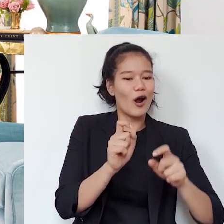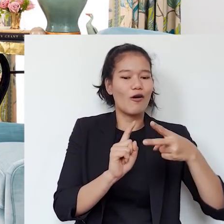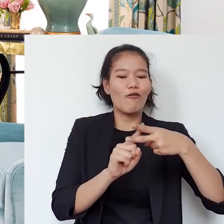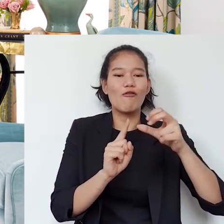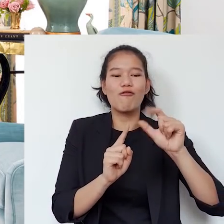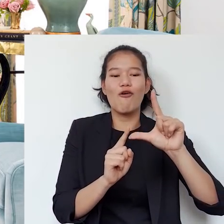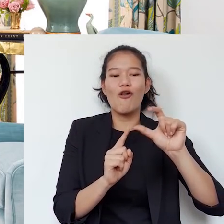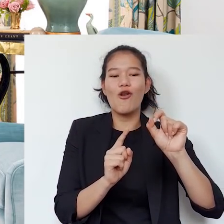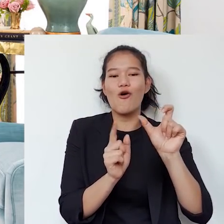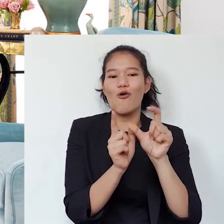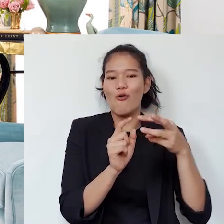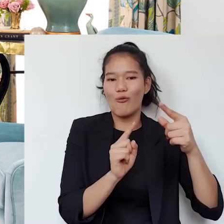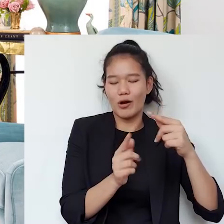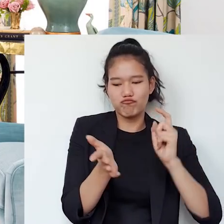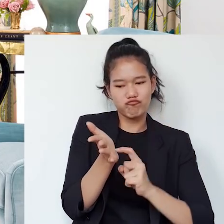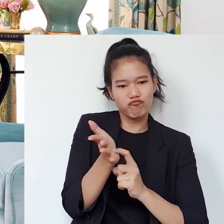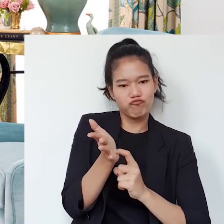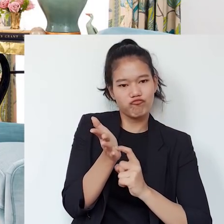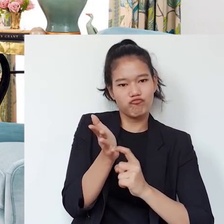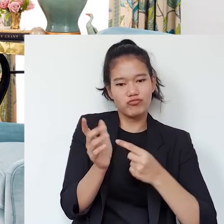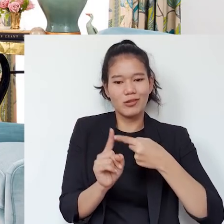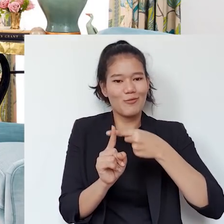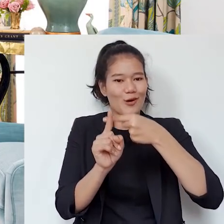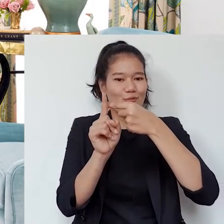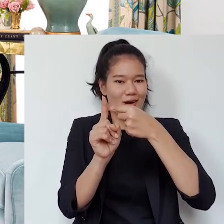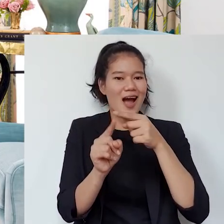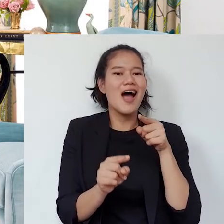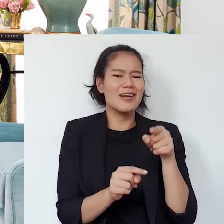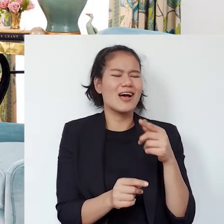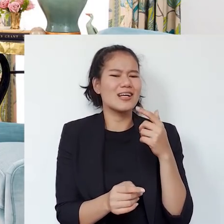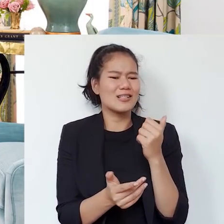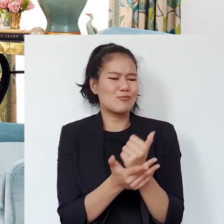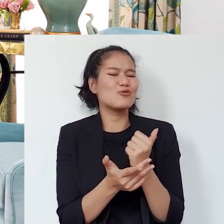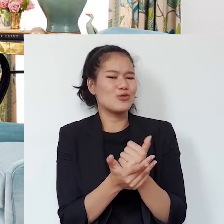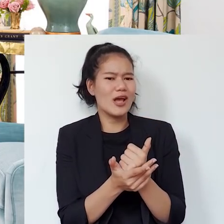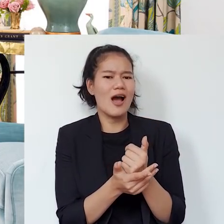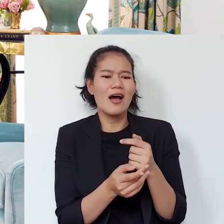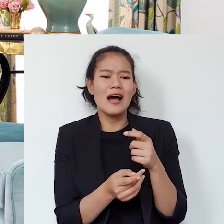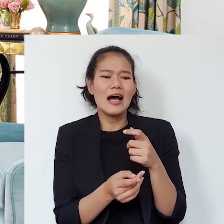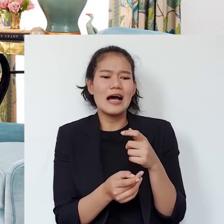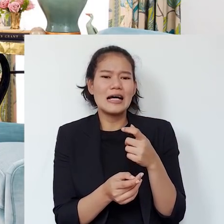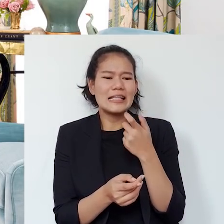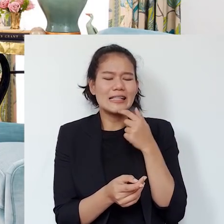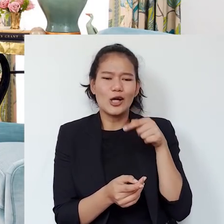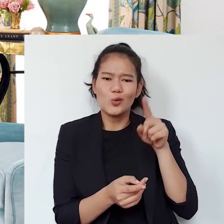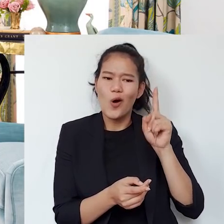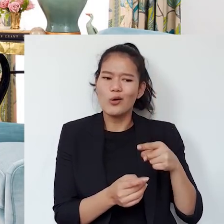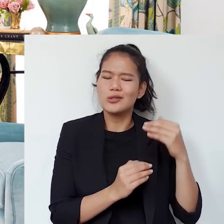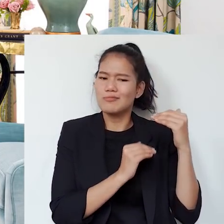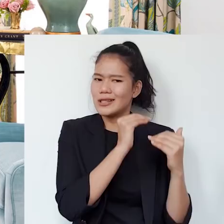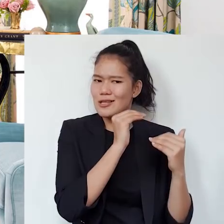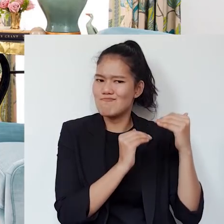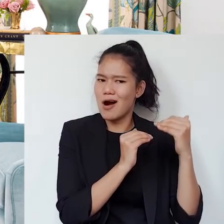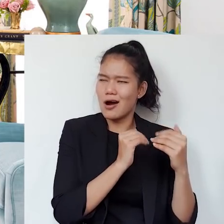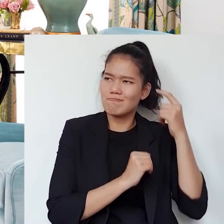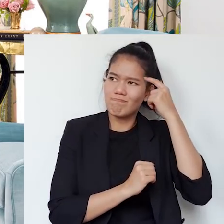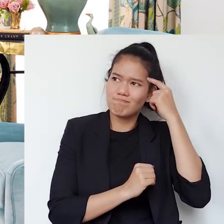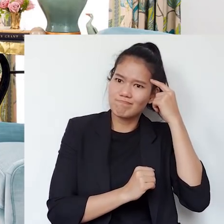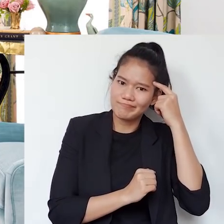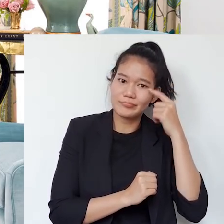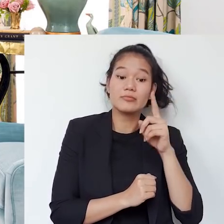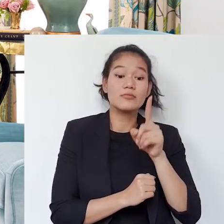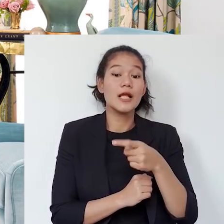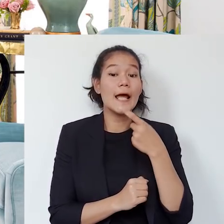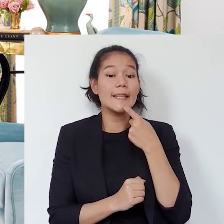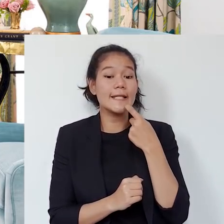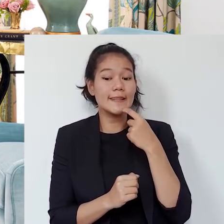follower bertambah. Dan seharusnya pola-pola yang seperti ini kita pertimbangkan dalam hidup kita. Dan bicara soal